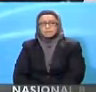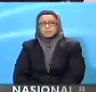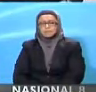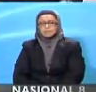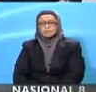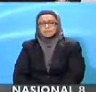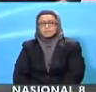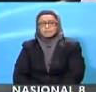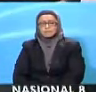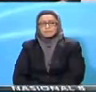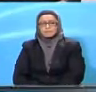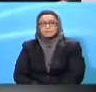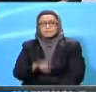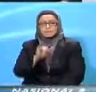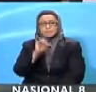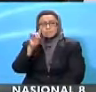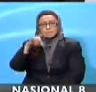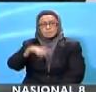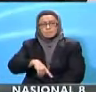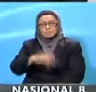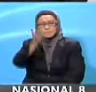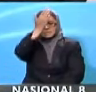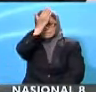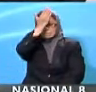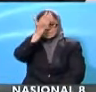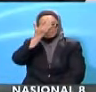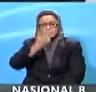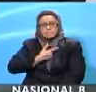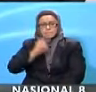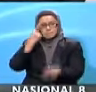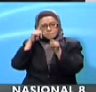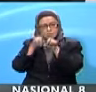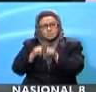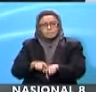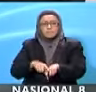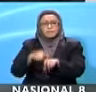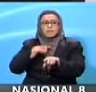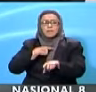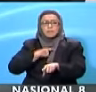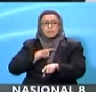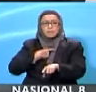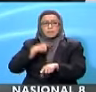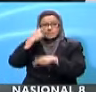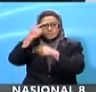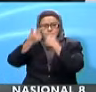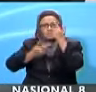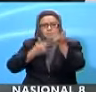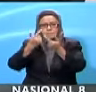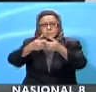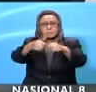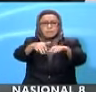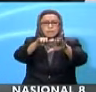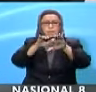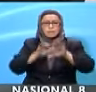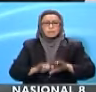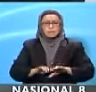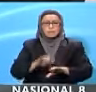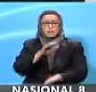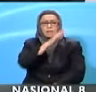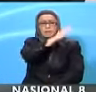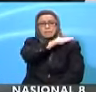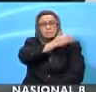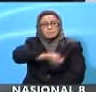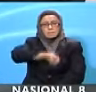yang di-pertuan agong tuanku Abdul Halim muazam Shah berkenaan menziarahi jenazah bekas Panglima angkatan tentera jeneral Tan Sri Mohamad Sani Abdul